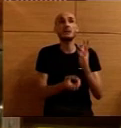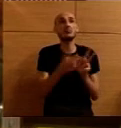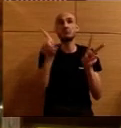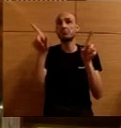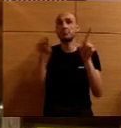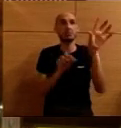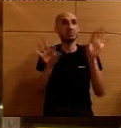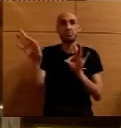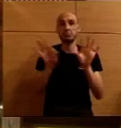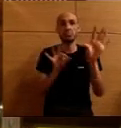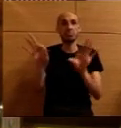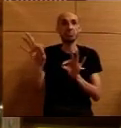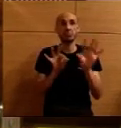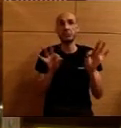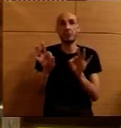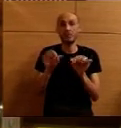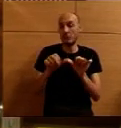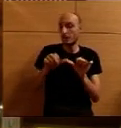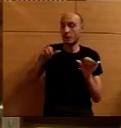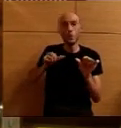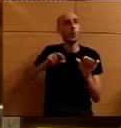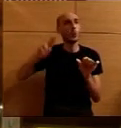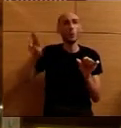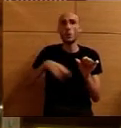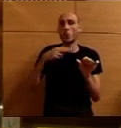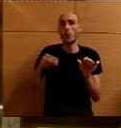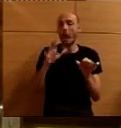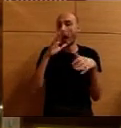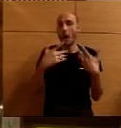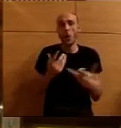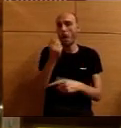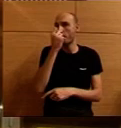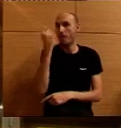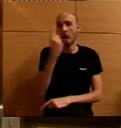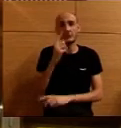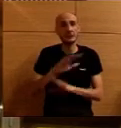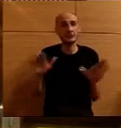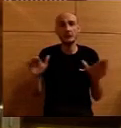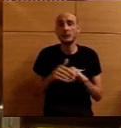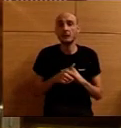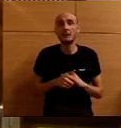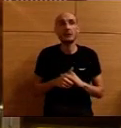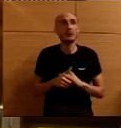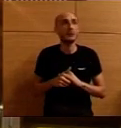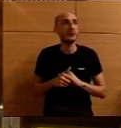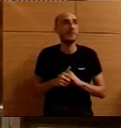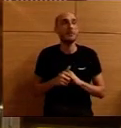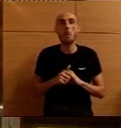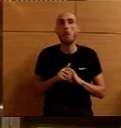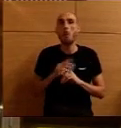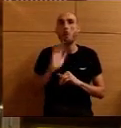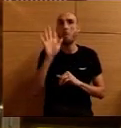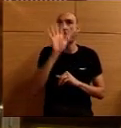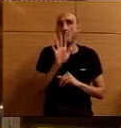resta de tot el que ha hagut en la història de la Diputació. I si és que així resulta que se tenen que anar de